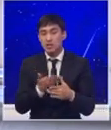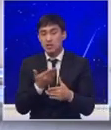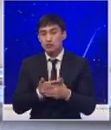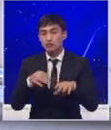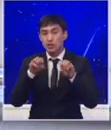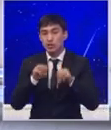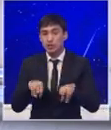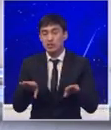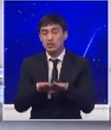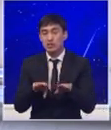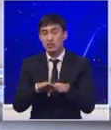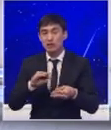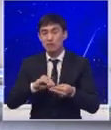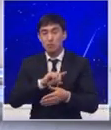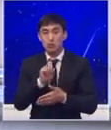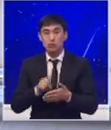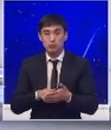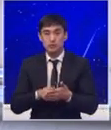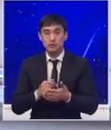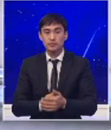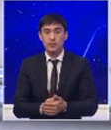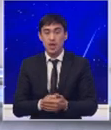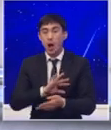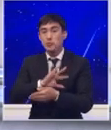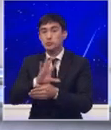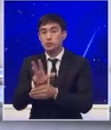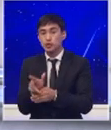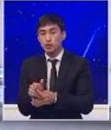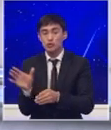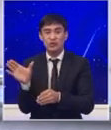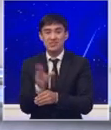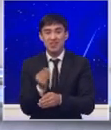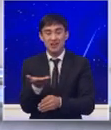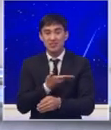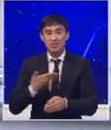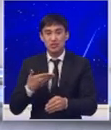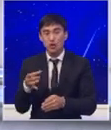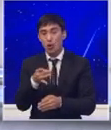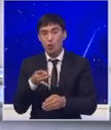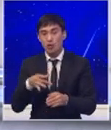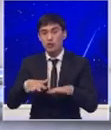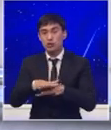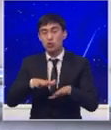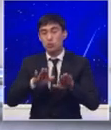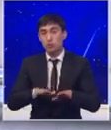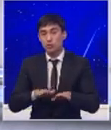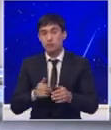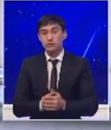решении таких вопросов, в том числе по обеспечению всех наших районов, населенных